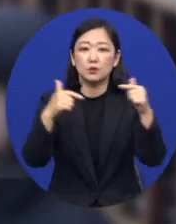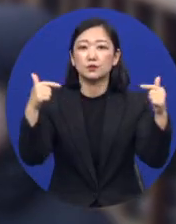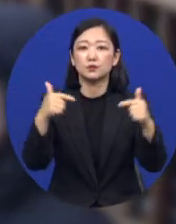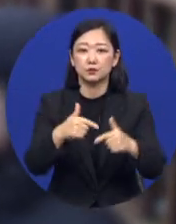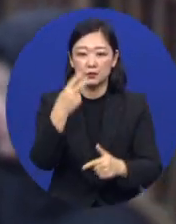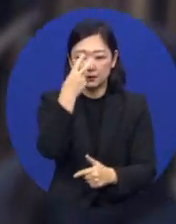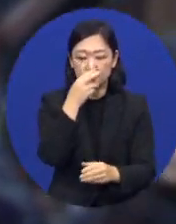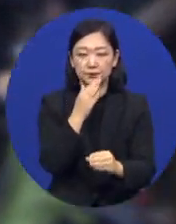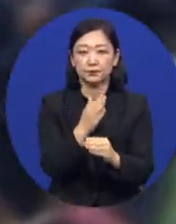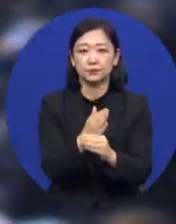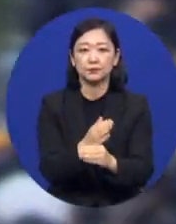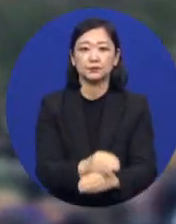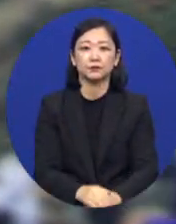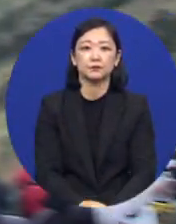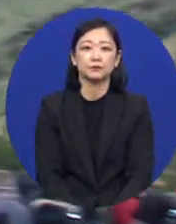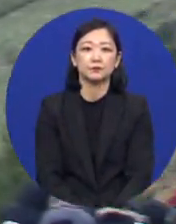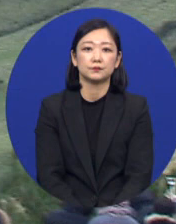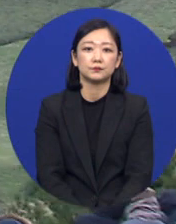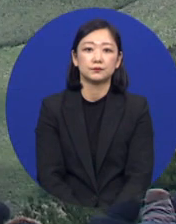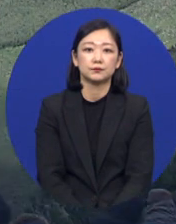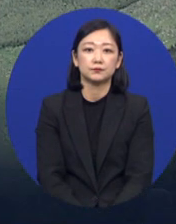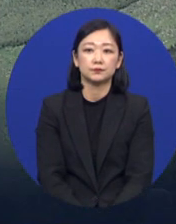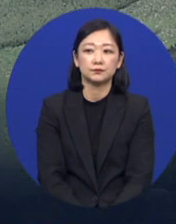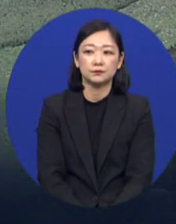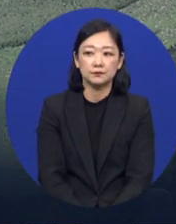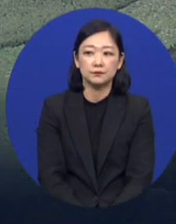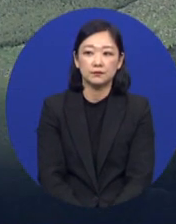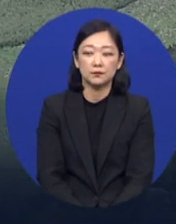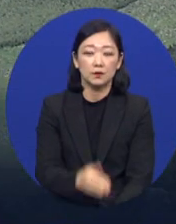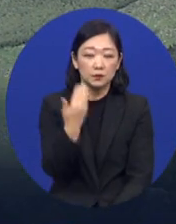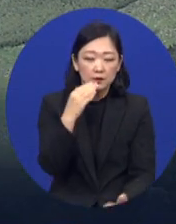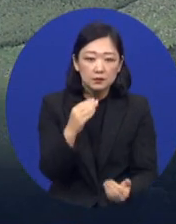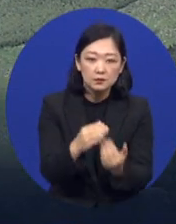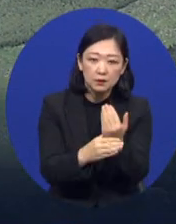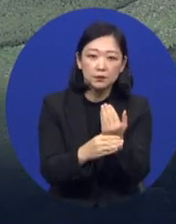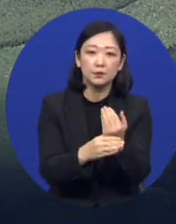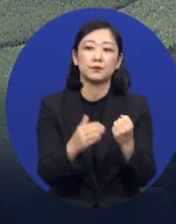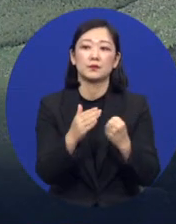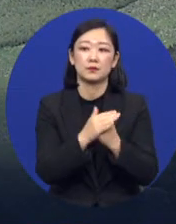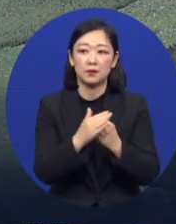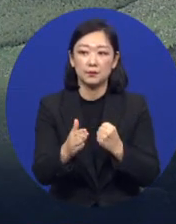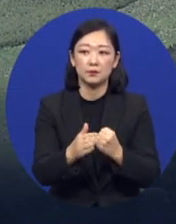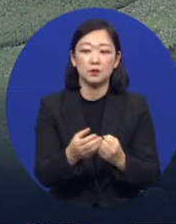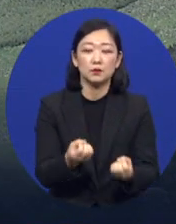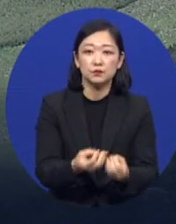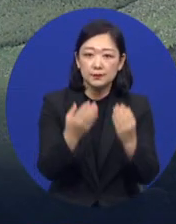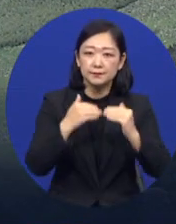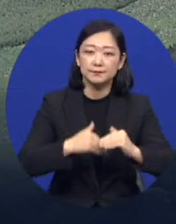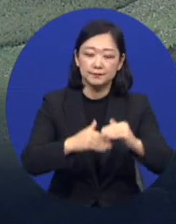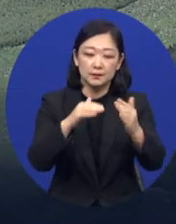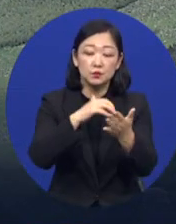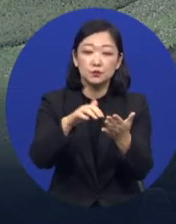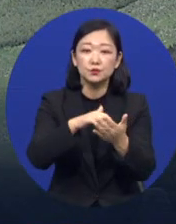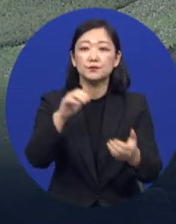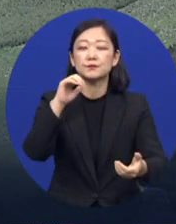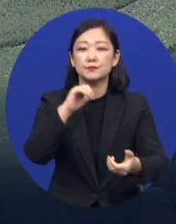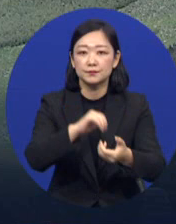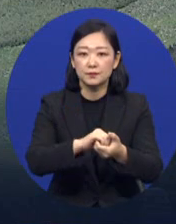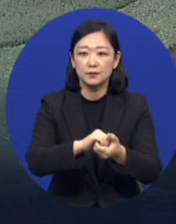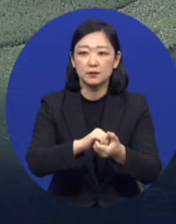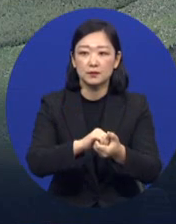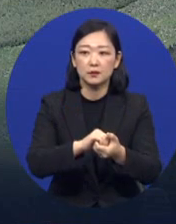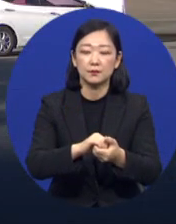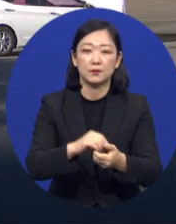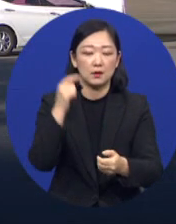방안을 검토하고 있습니다. 그런 사고도 있었고 그래서 제가 진행이 돼서 인원을 제한한다든가 그렇게